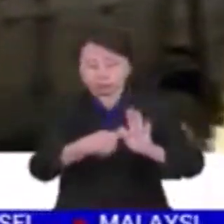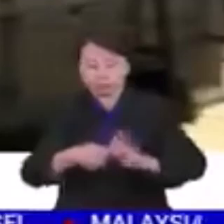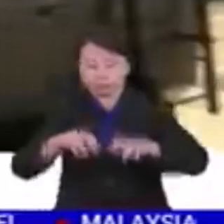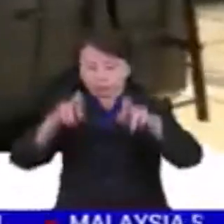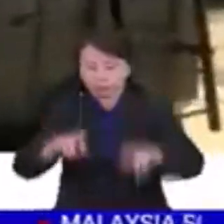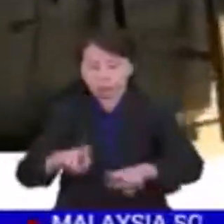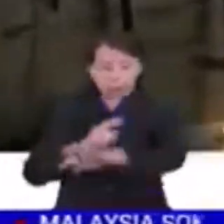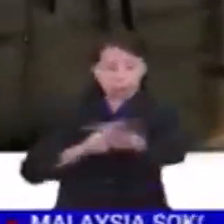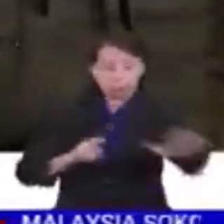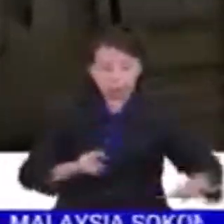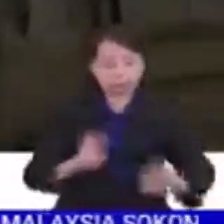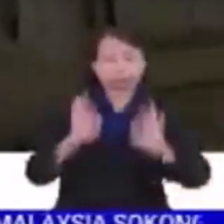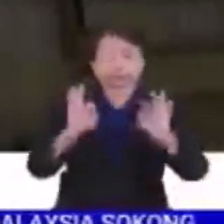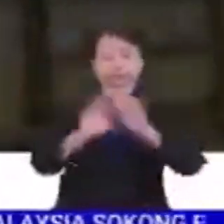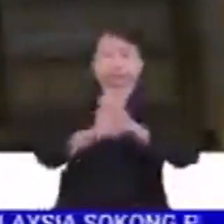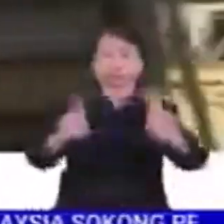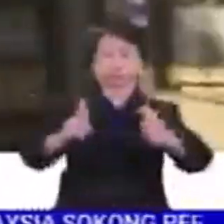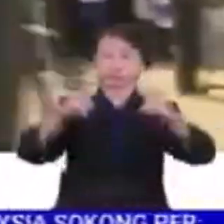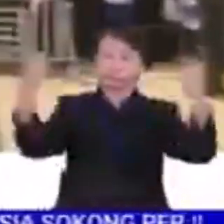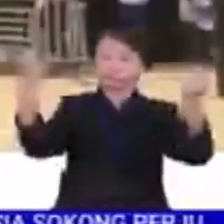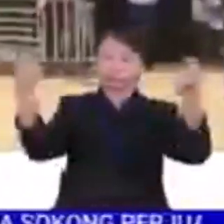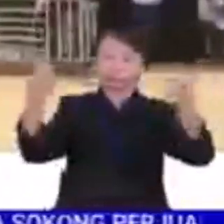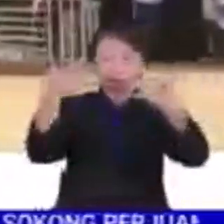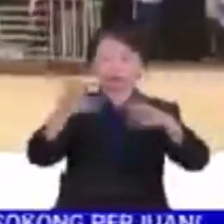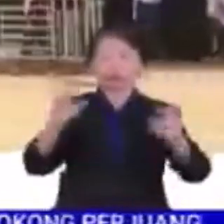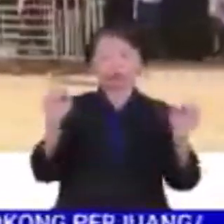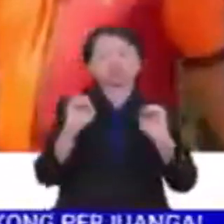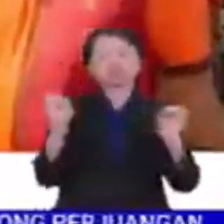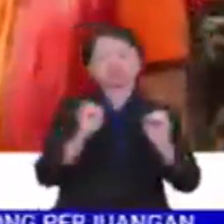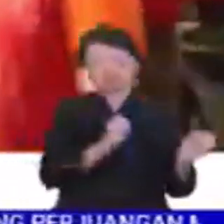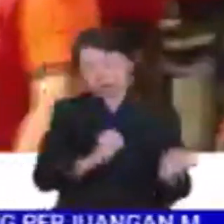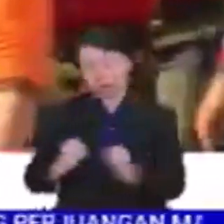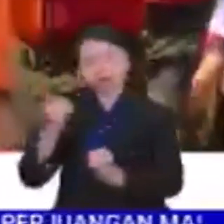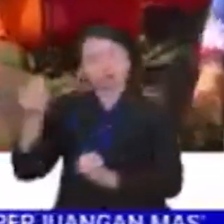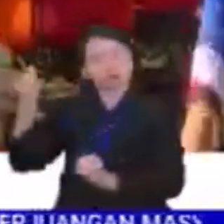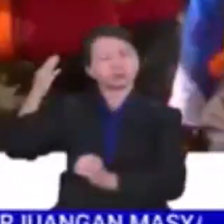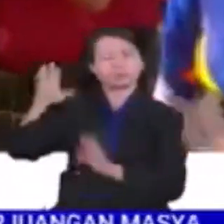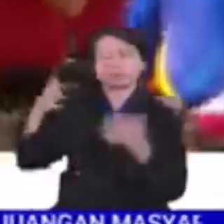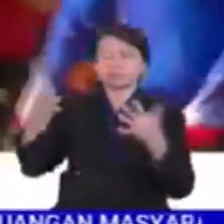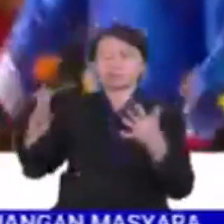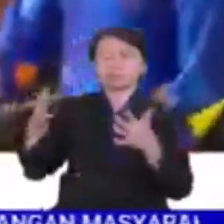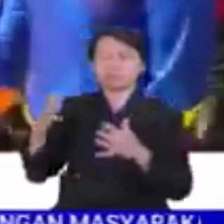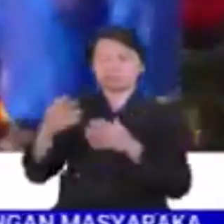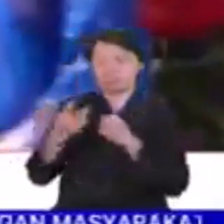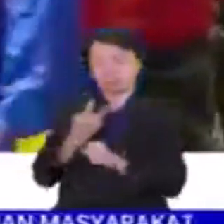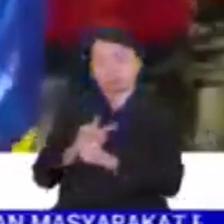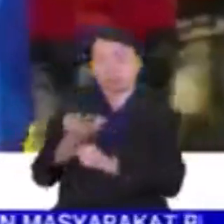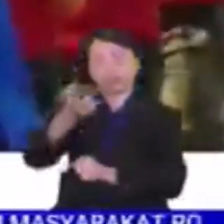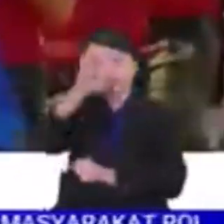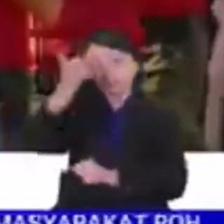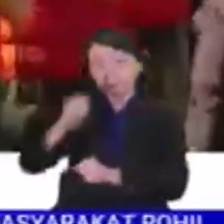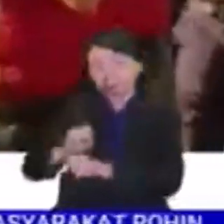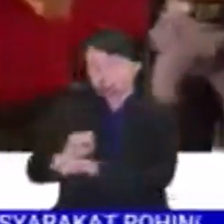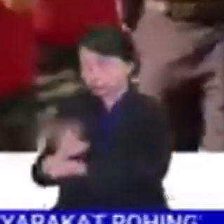rakyat berada di tahap bersedia menyambutnya setelah tidak dianjurkan beberapa tahun lalu akibat COVID-19.